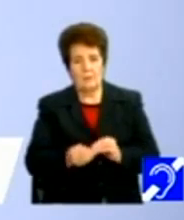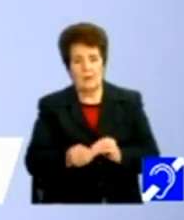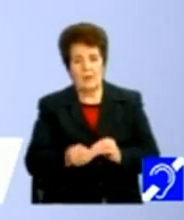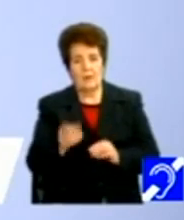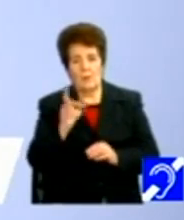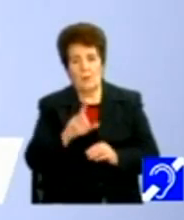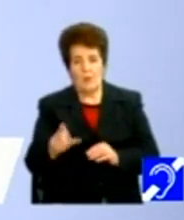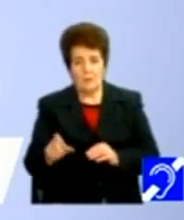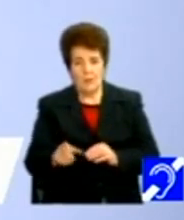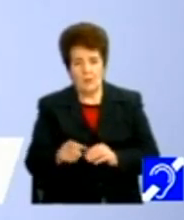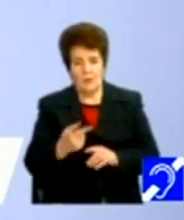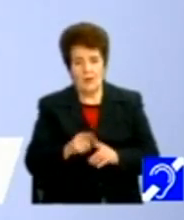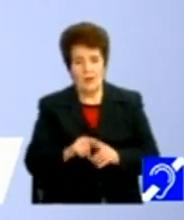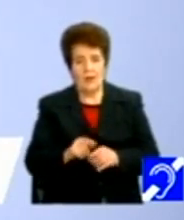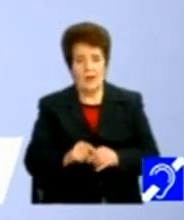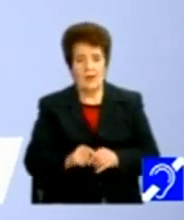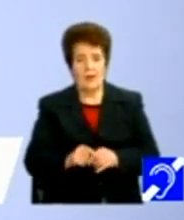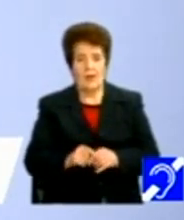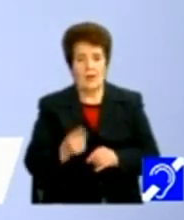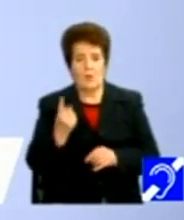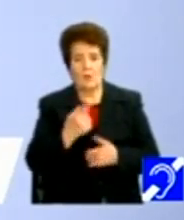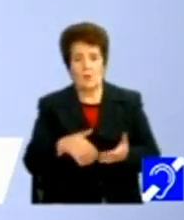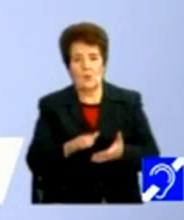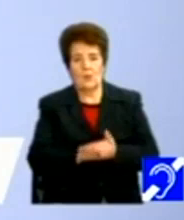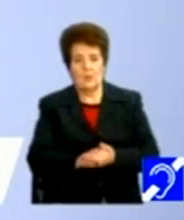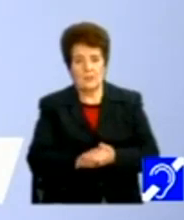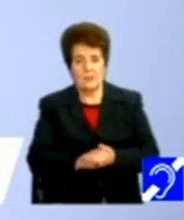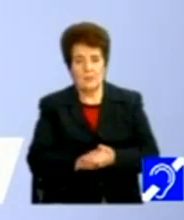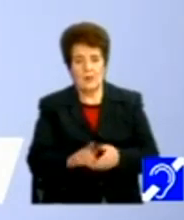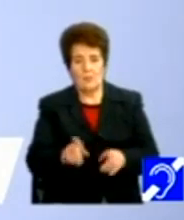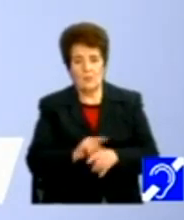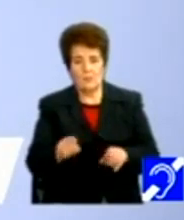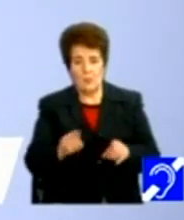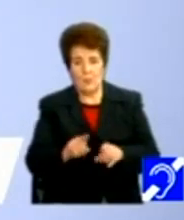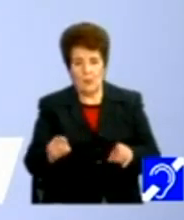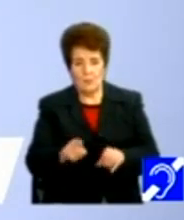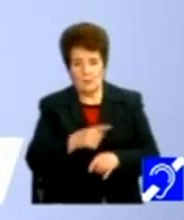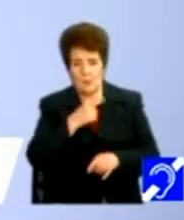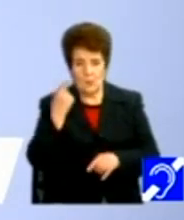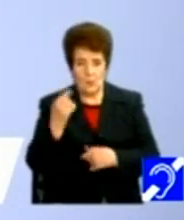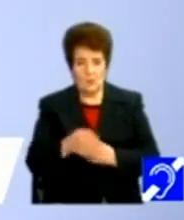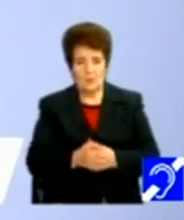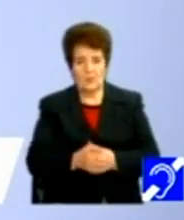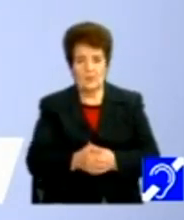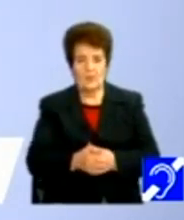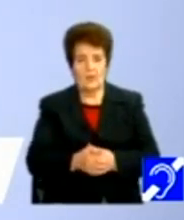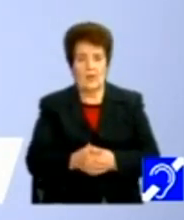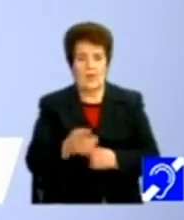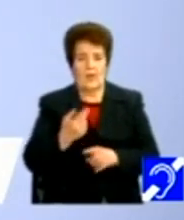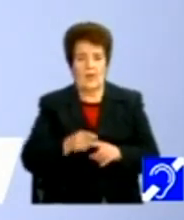oamenilor care s-au identificat cu unionismul. S-au străduit și propaganda rusă care